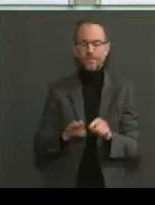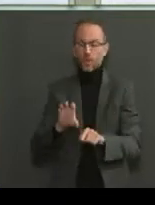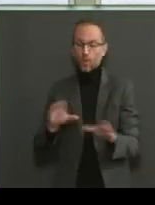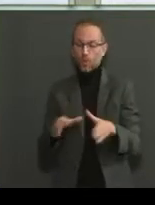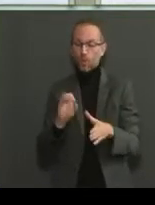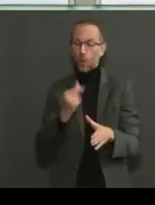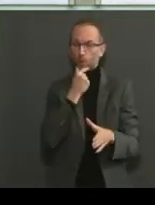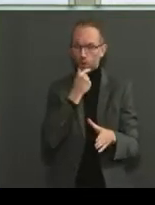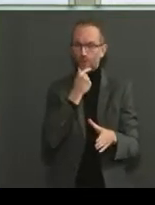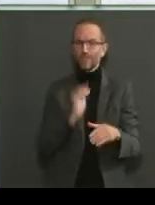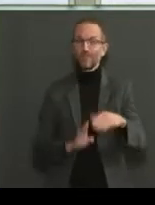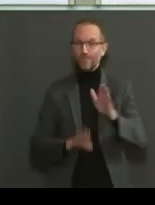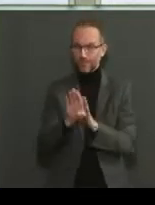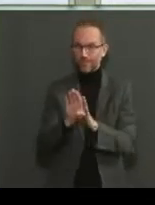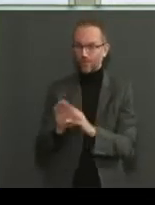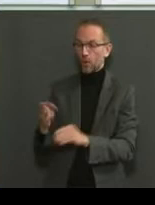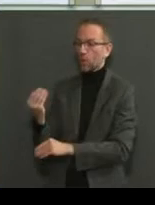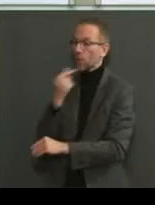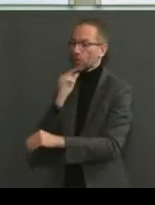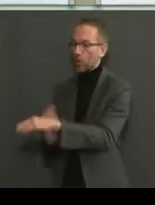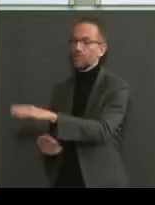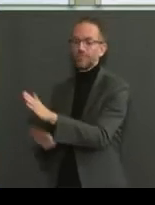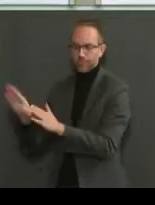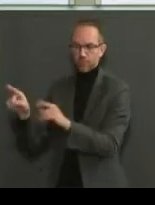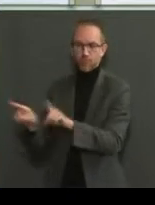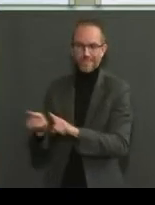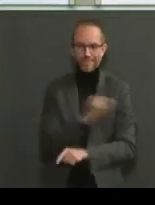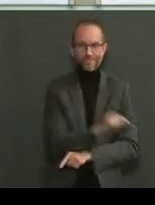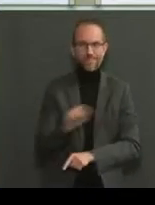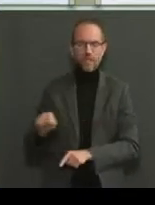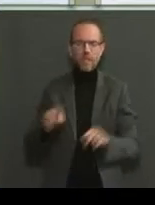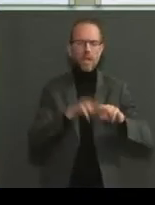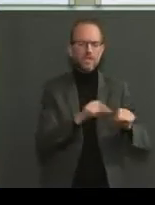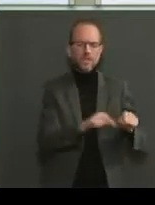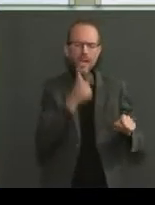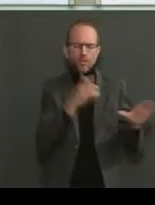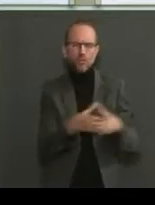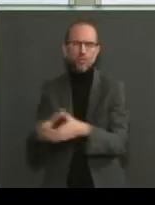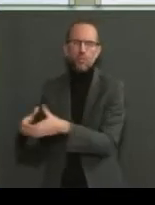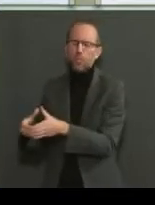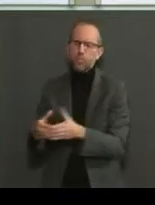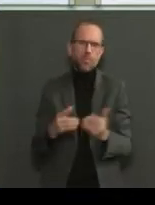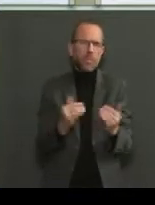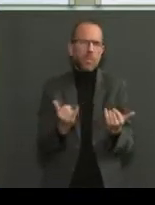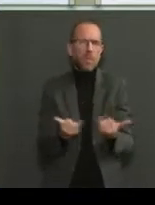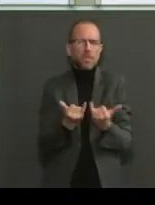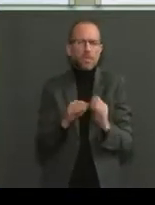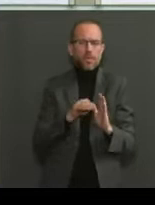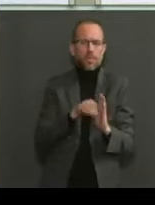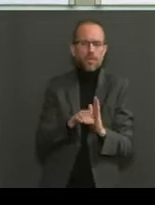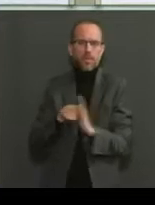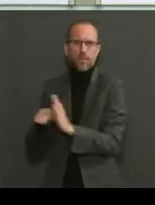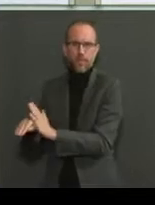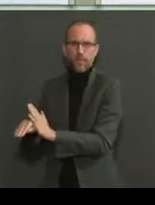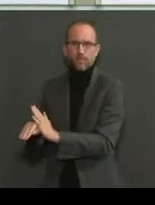de 90 ans. Les chiffres pour les autres groupes d'âge sont à nouveau légèrement inférieurs